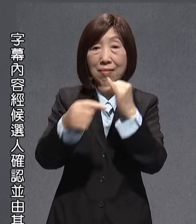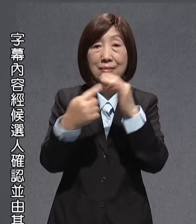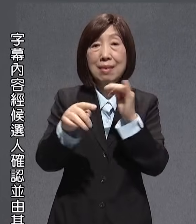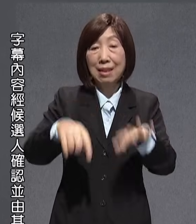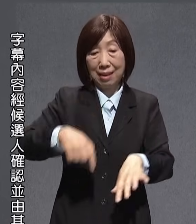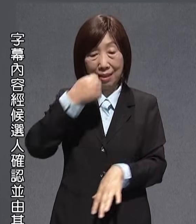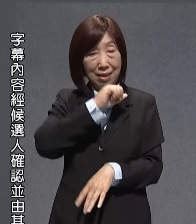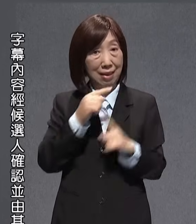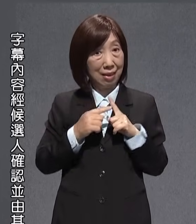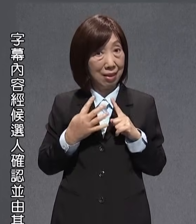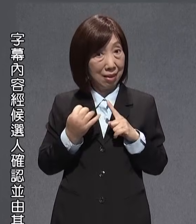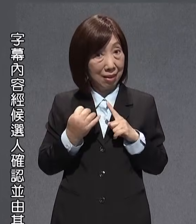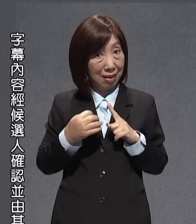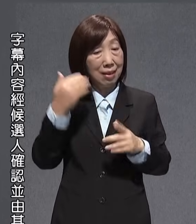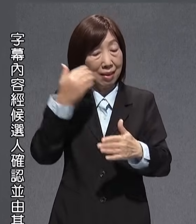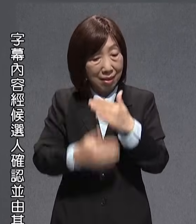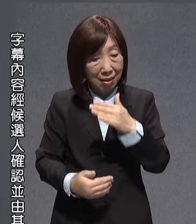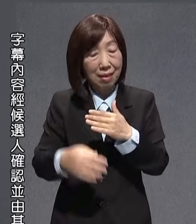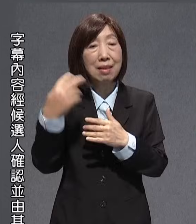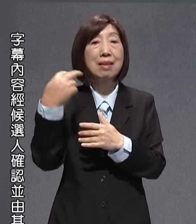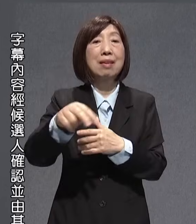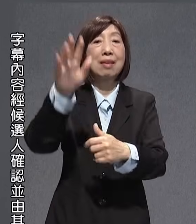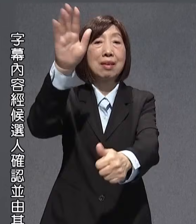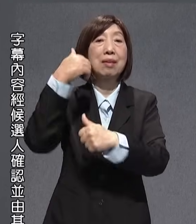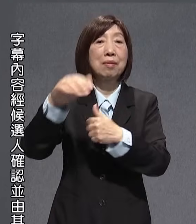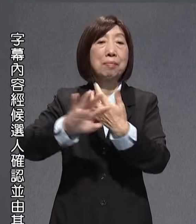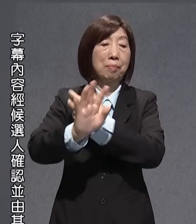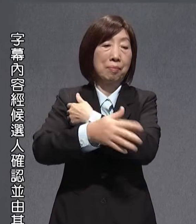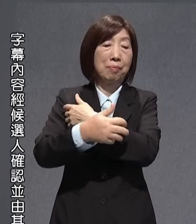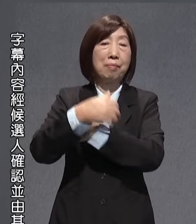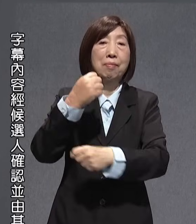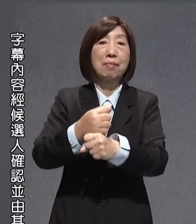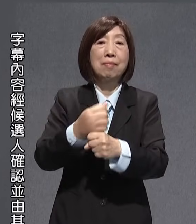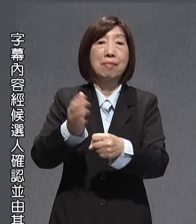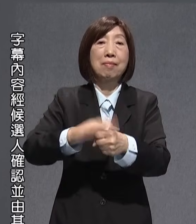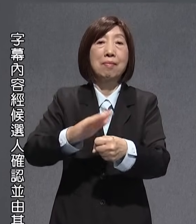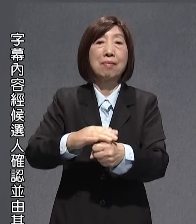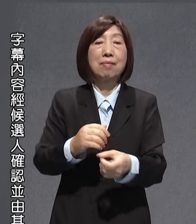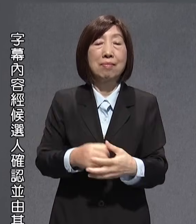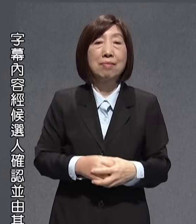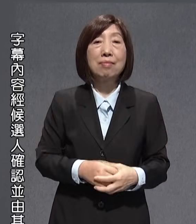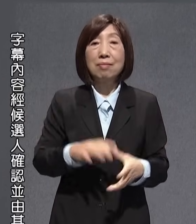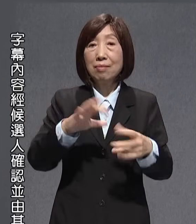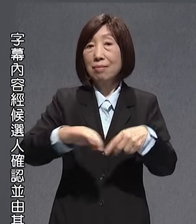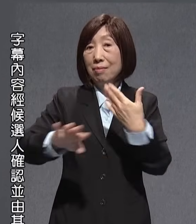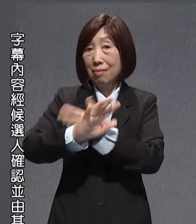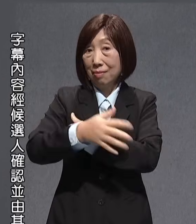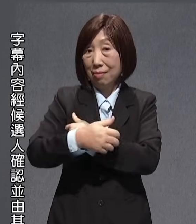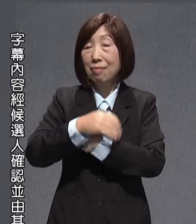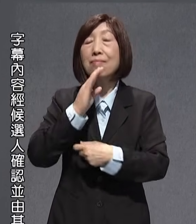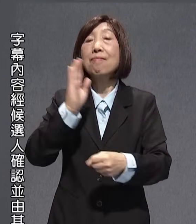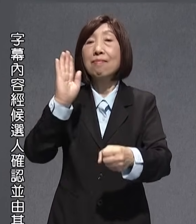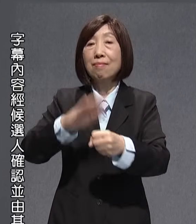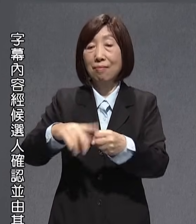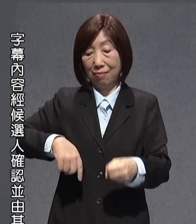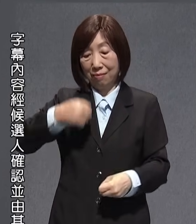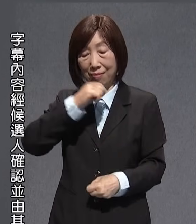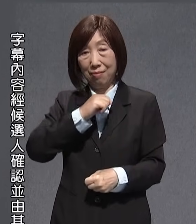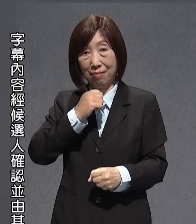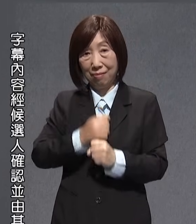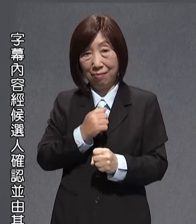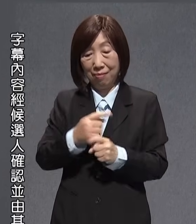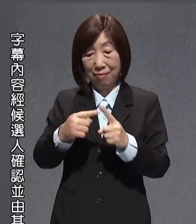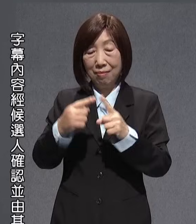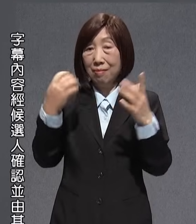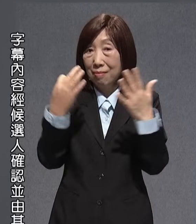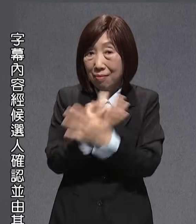供多少，剩下那个缺额才是要由移工来补充。所以移工它是要来补充台湾本劳劳力